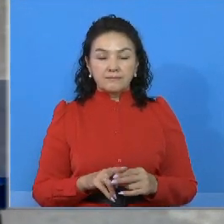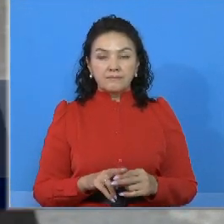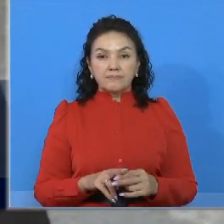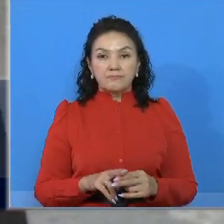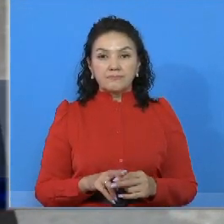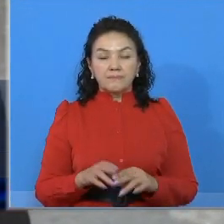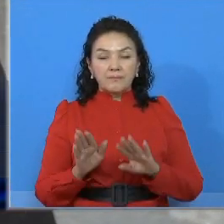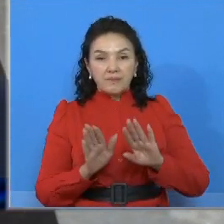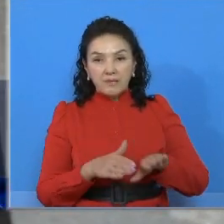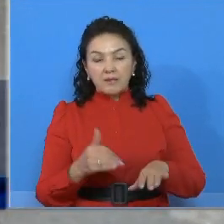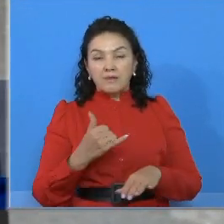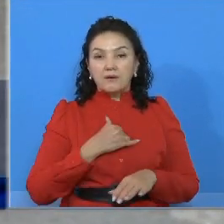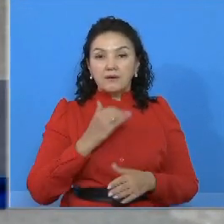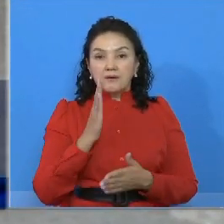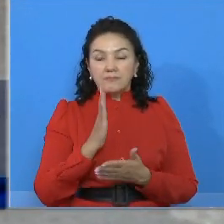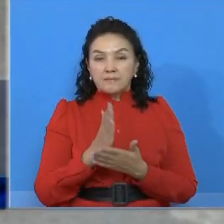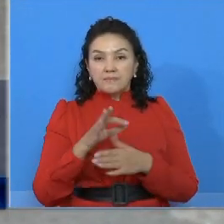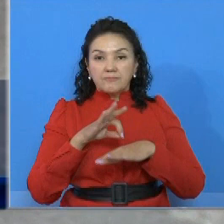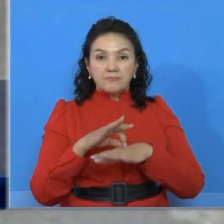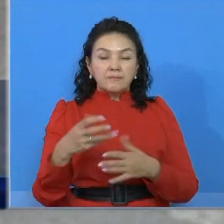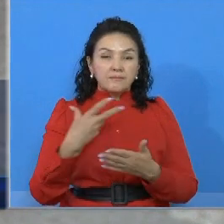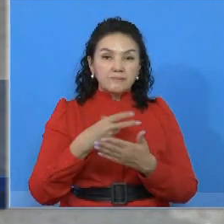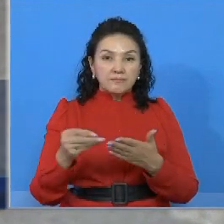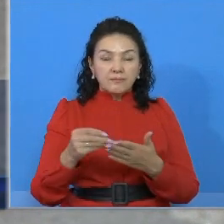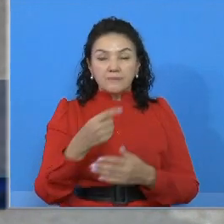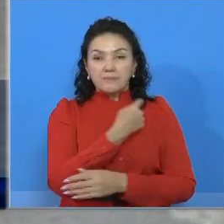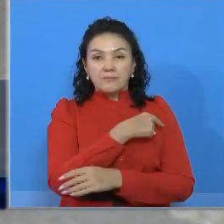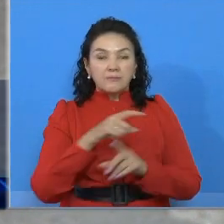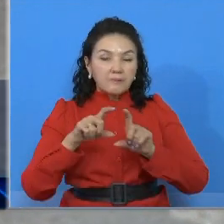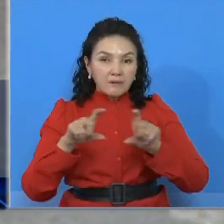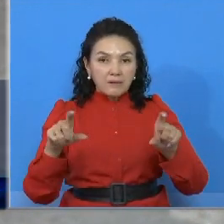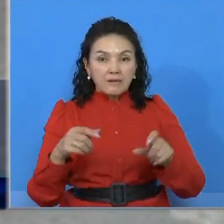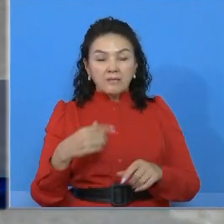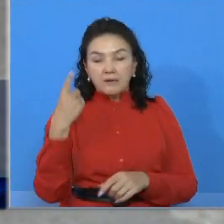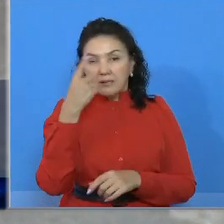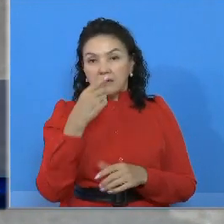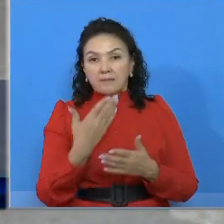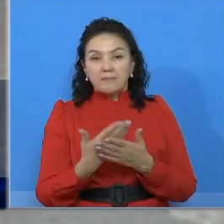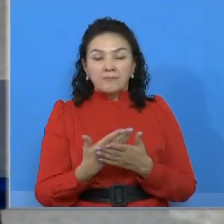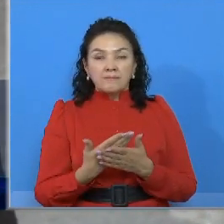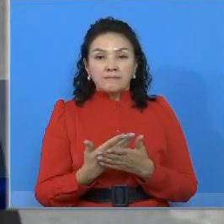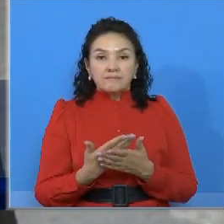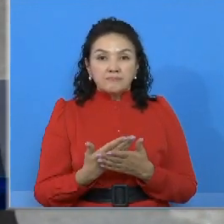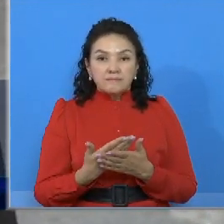после этого у нас будет проводиться запах поликлиниками самостоятельно и